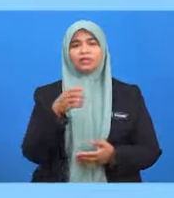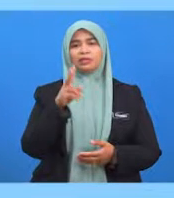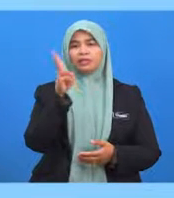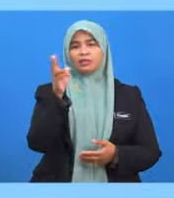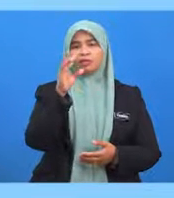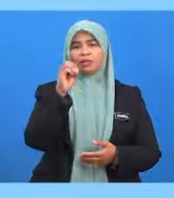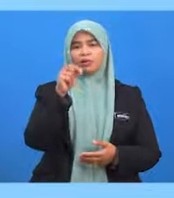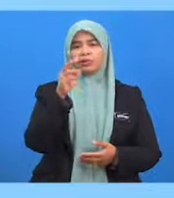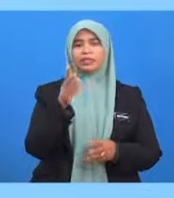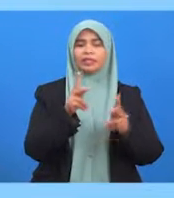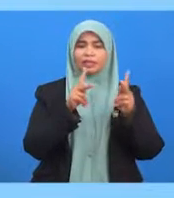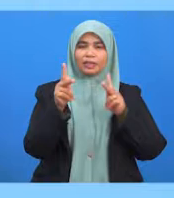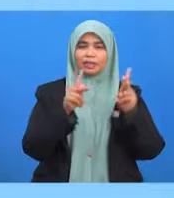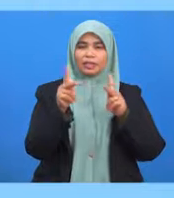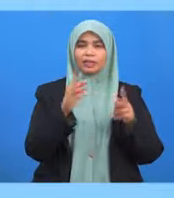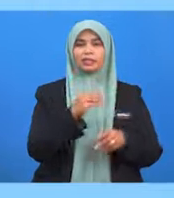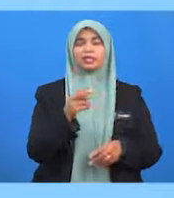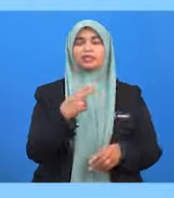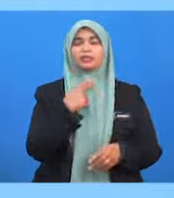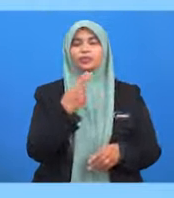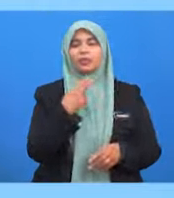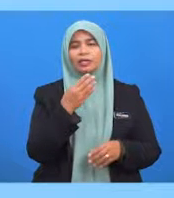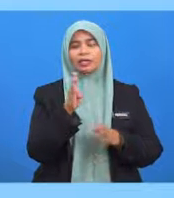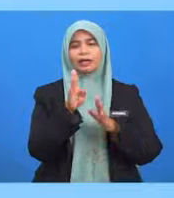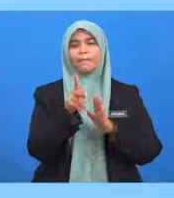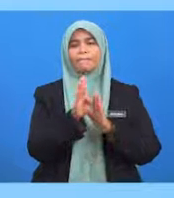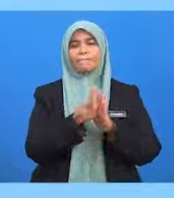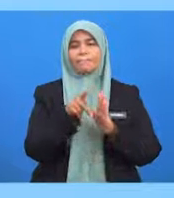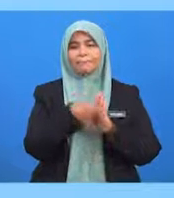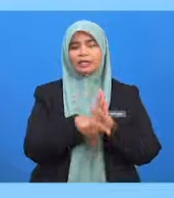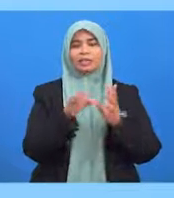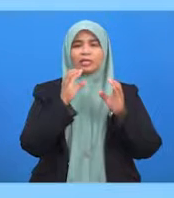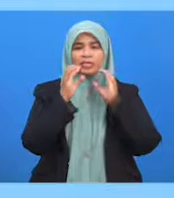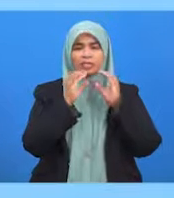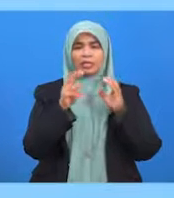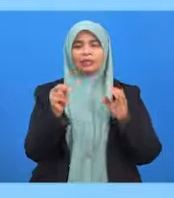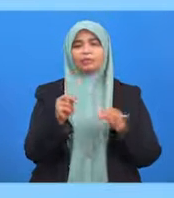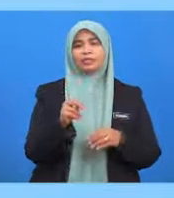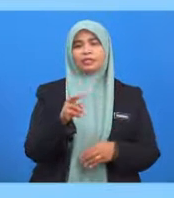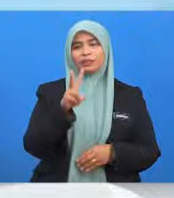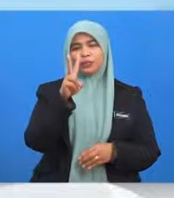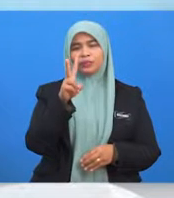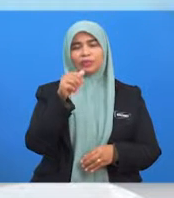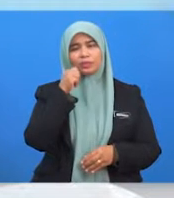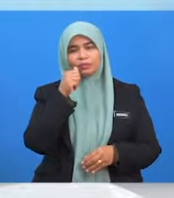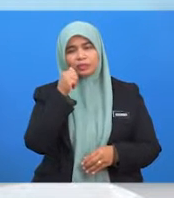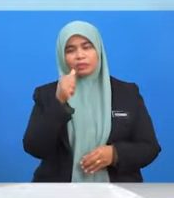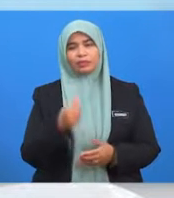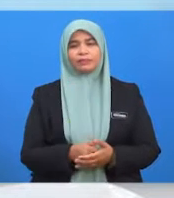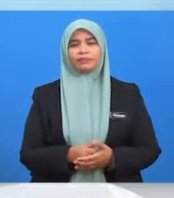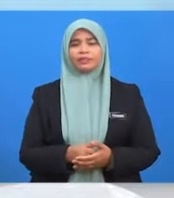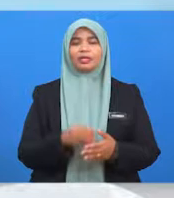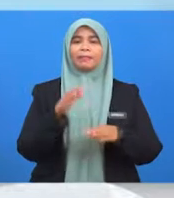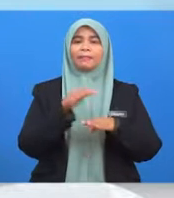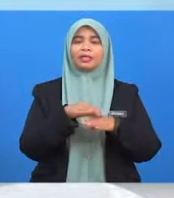kereta dan suara percakapan di antara dua wanita.